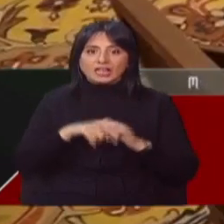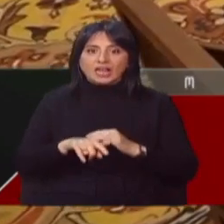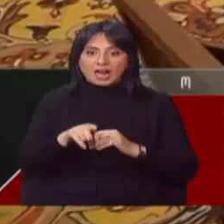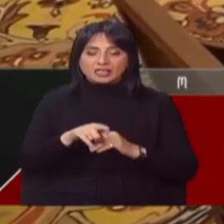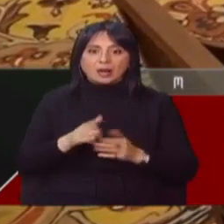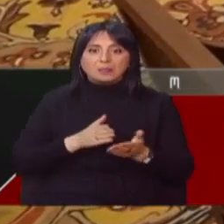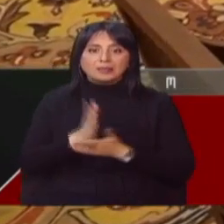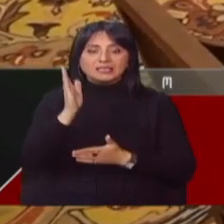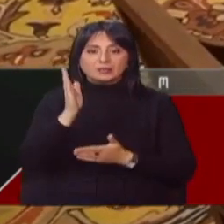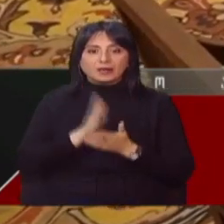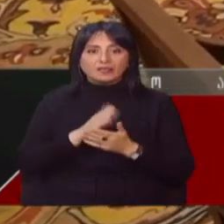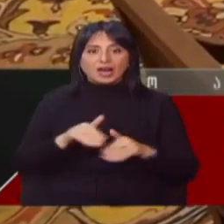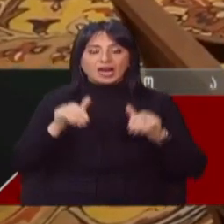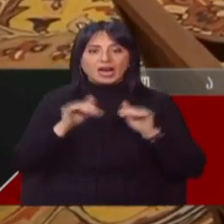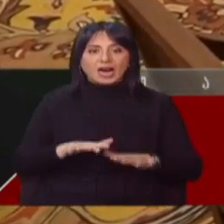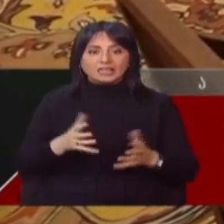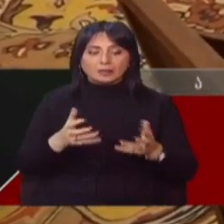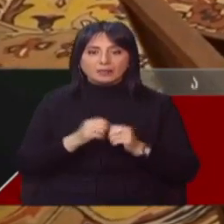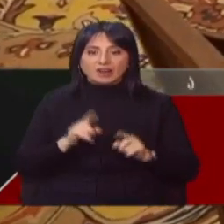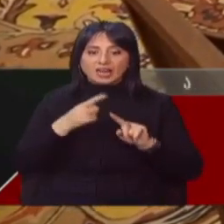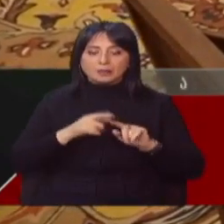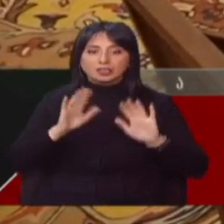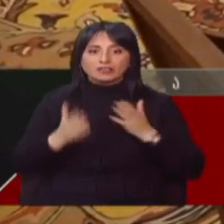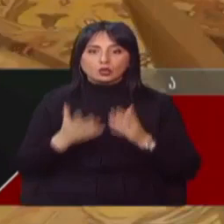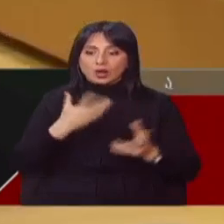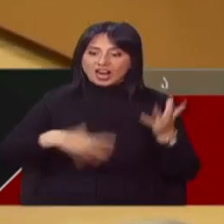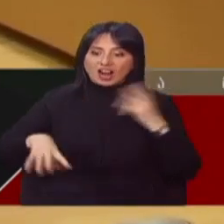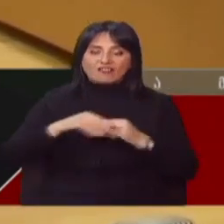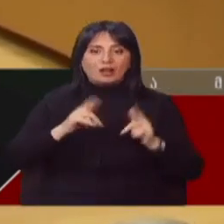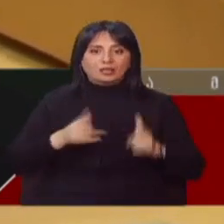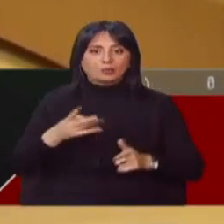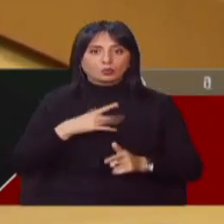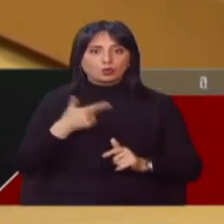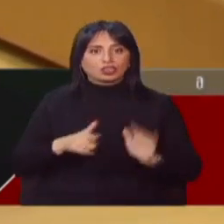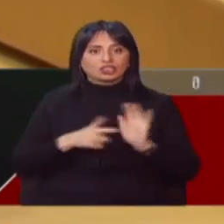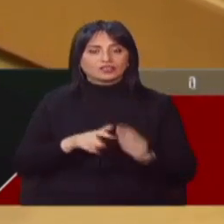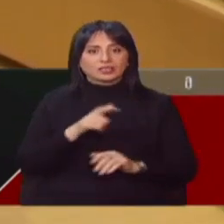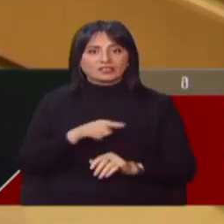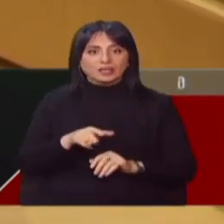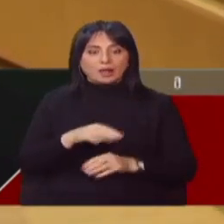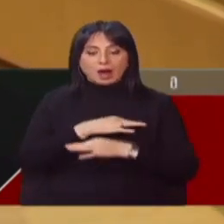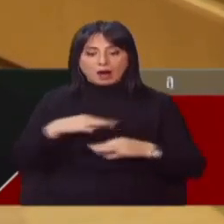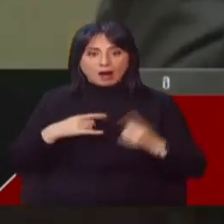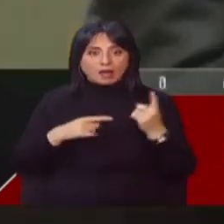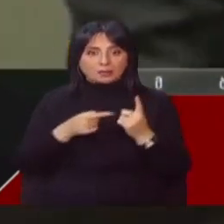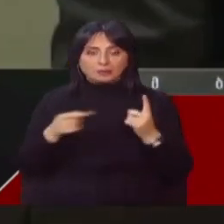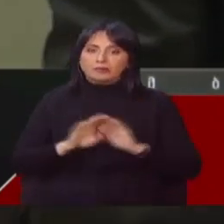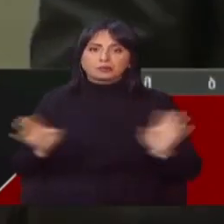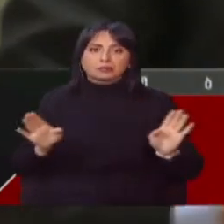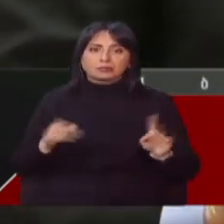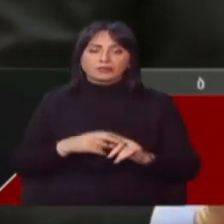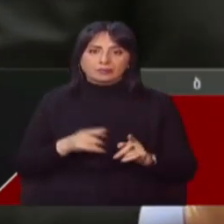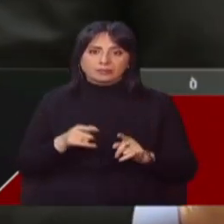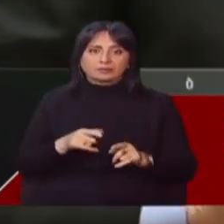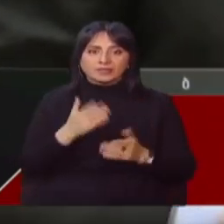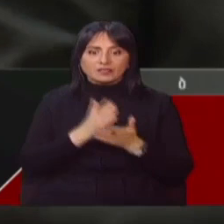კავშირის პრინციპი ასეთია: გადაწყვეტილებები მიიღება იმ შემთხვევაში, თუ ყველა თანახმაა. ბუდაპეშტის ამ პოზიციის მასშტაბი შესაძლოა იმაზე დიდი